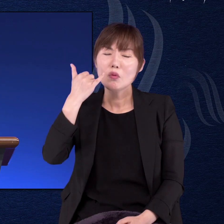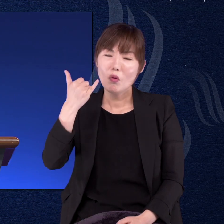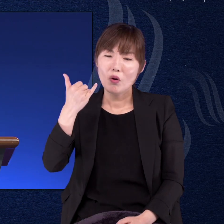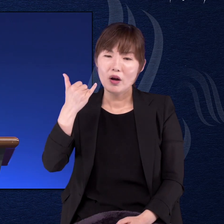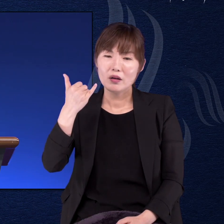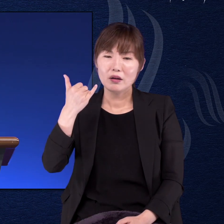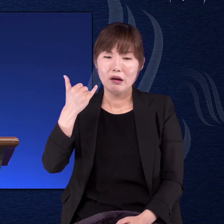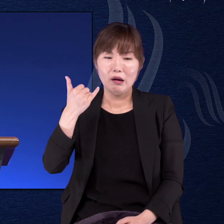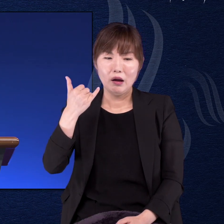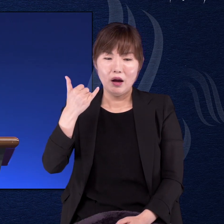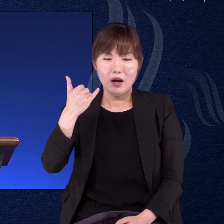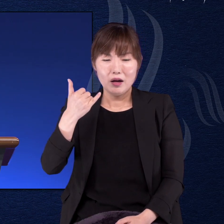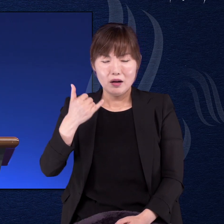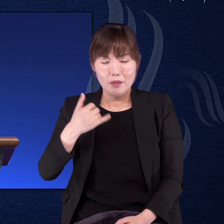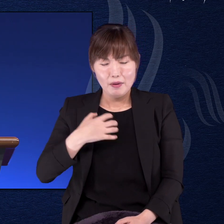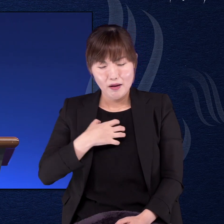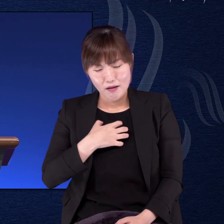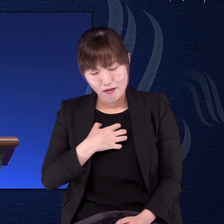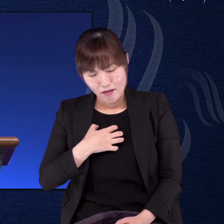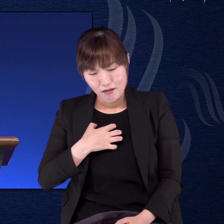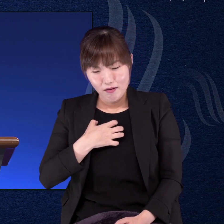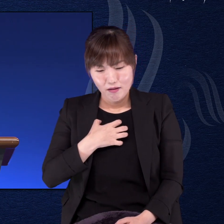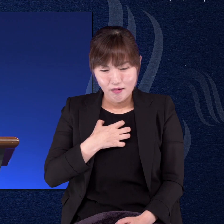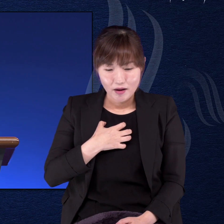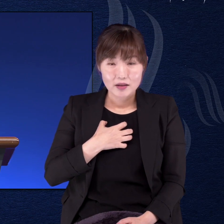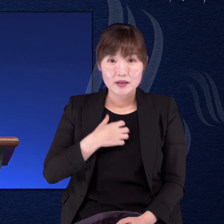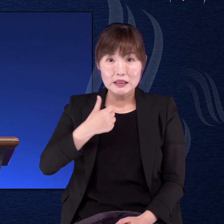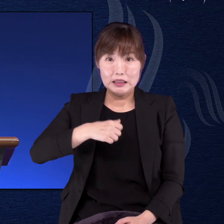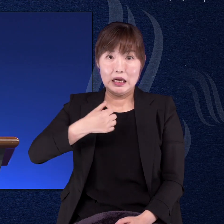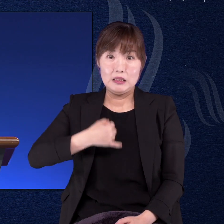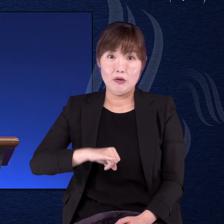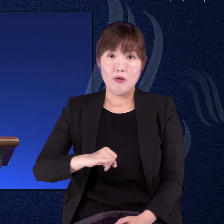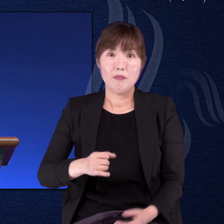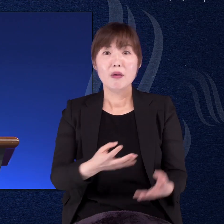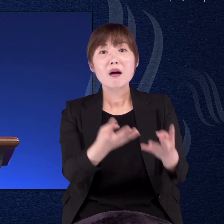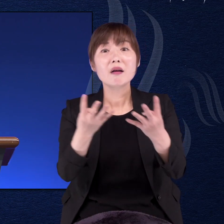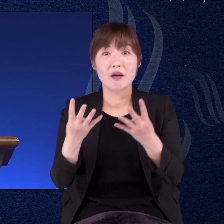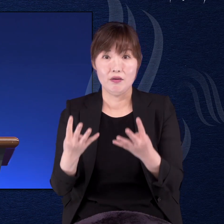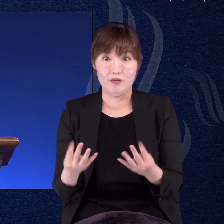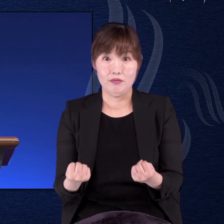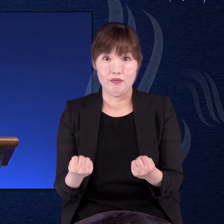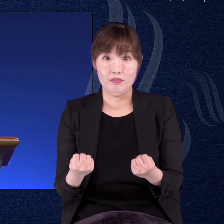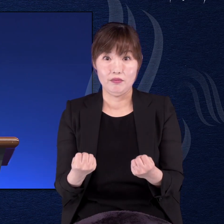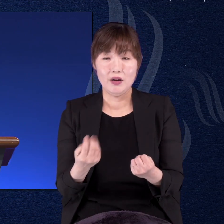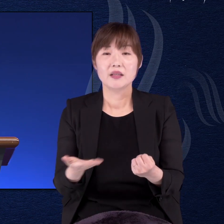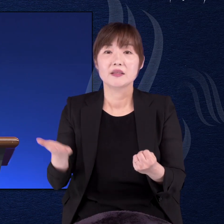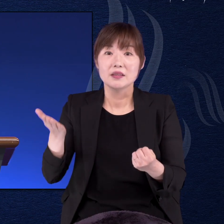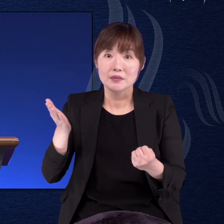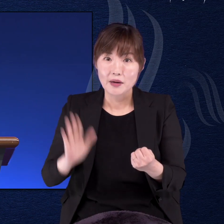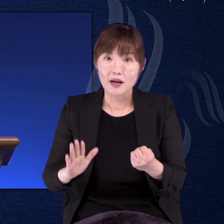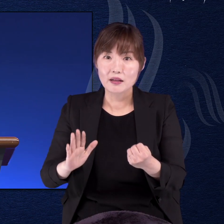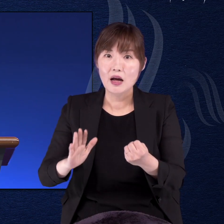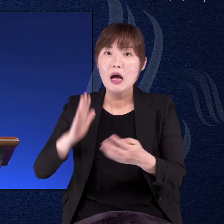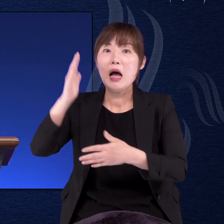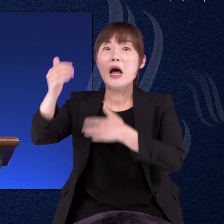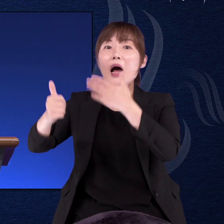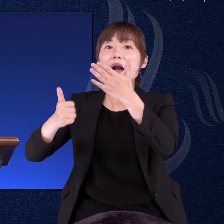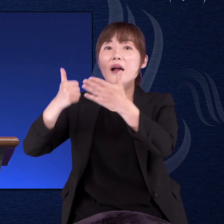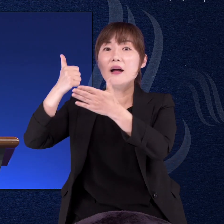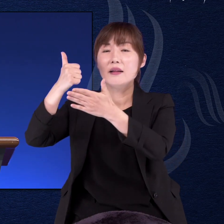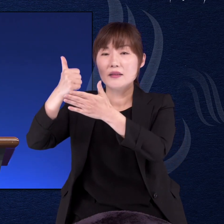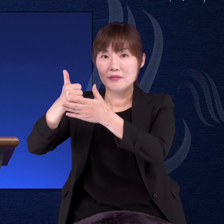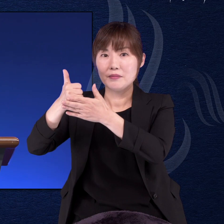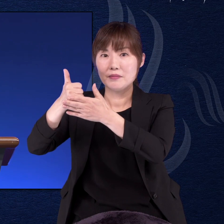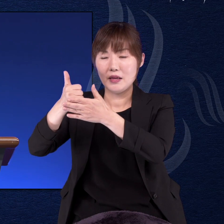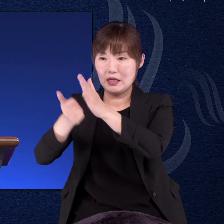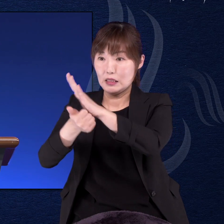많습니다. 하지만 하나님 안에서 하나님이 바라시는 성공한 아이들은